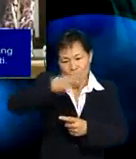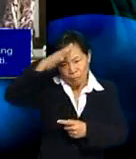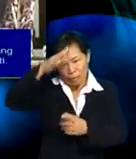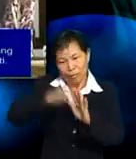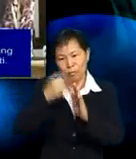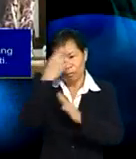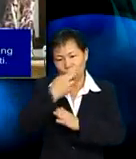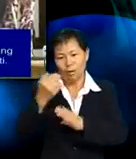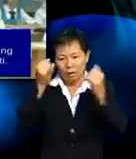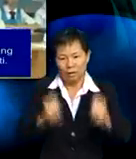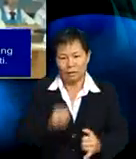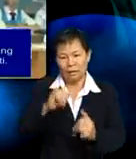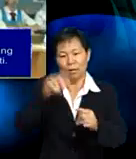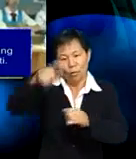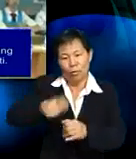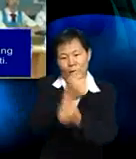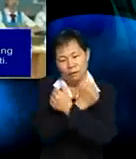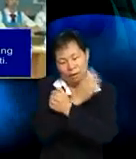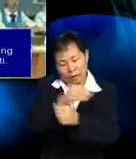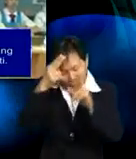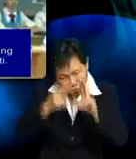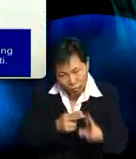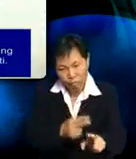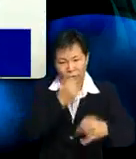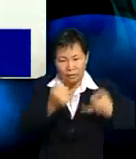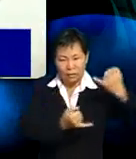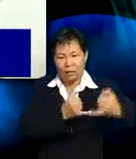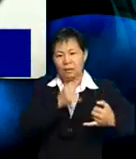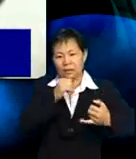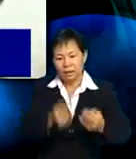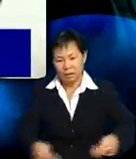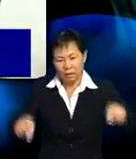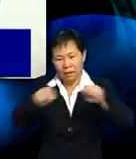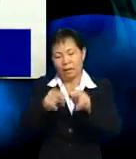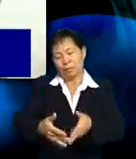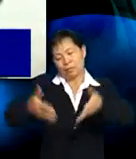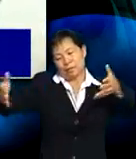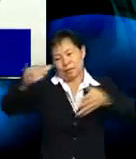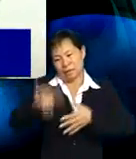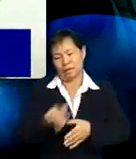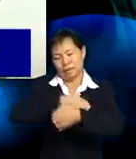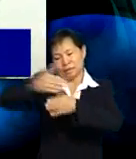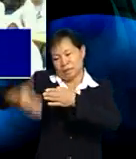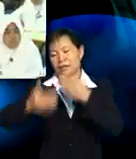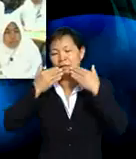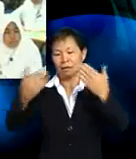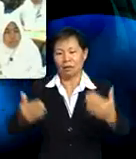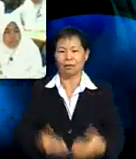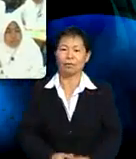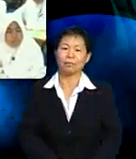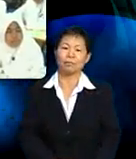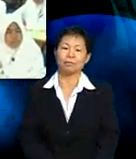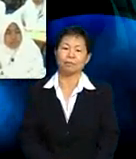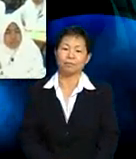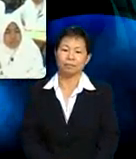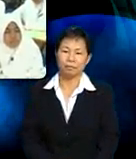bapa merupakan insan yang wajib disayangi dan dihormati. Jasa mereka tidak ternilai besarnya. Sekian, terima kasih. Terima kasih, Adibah,